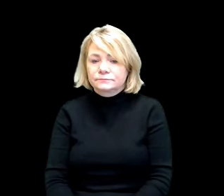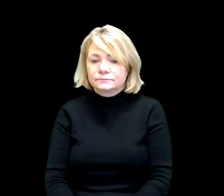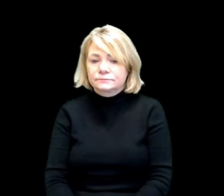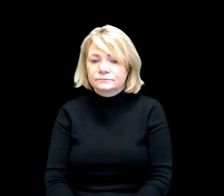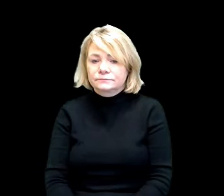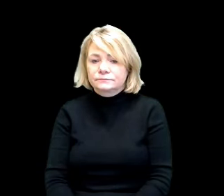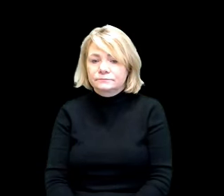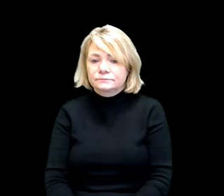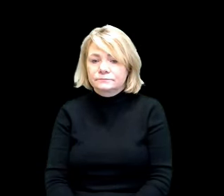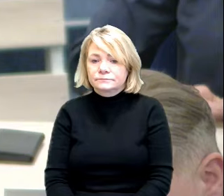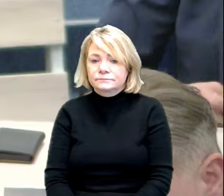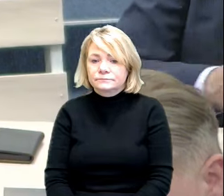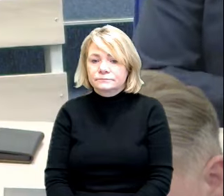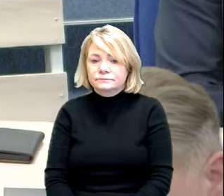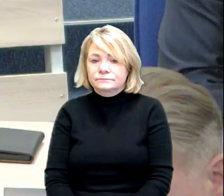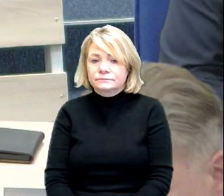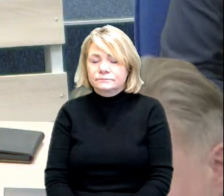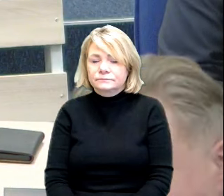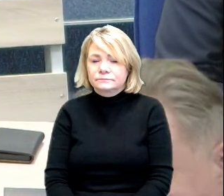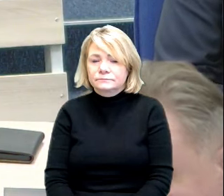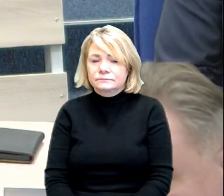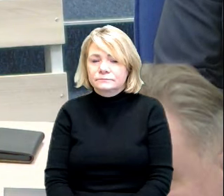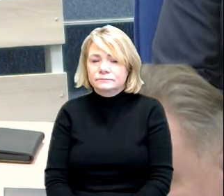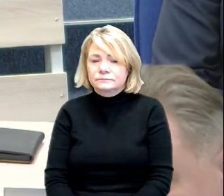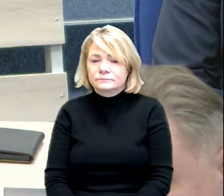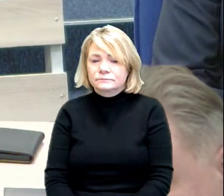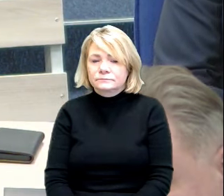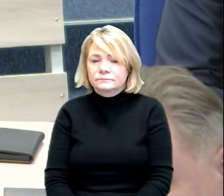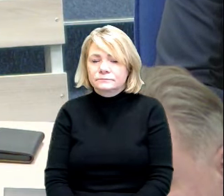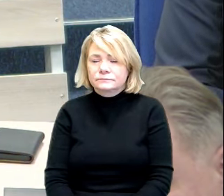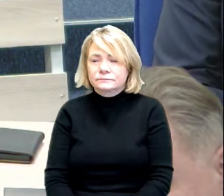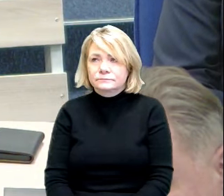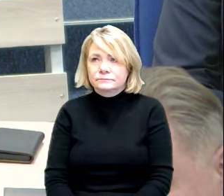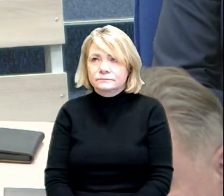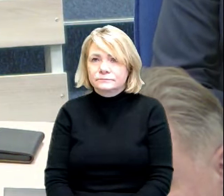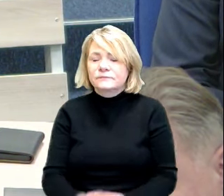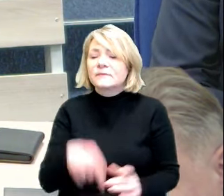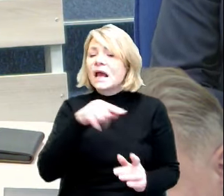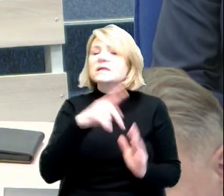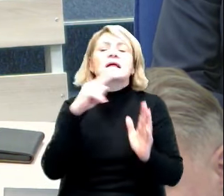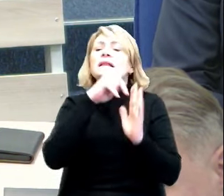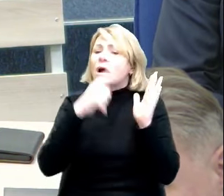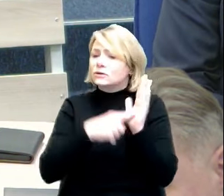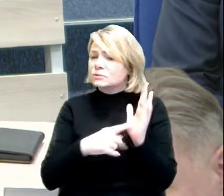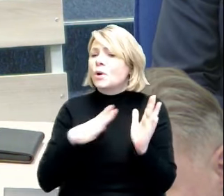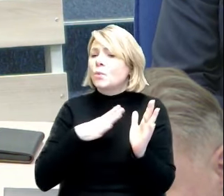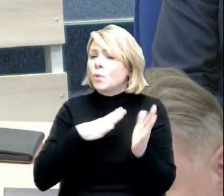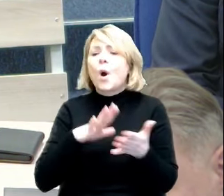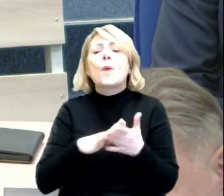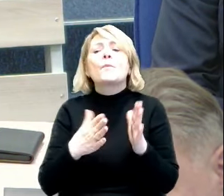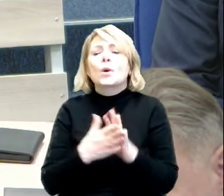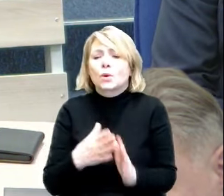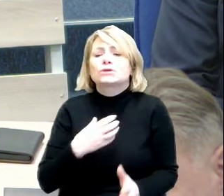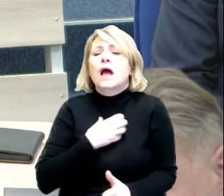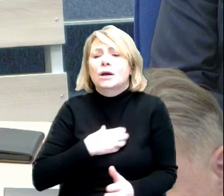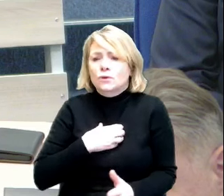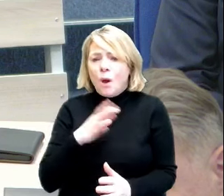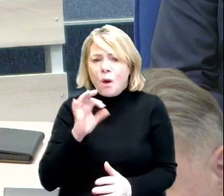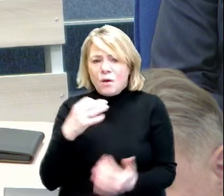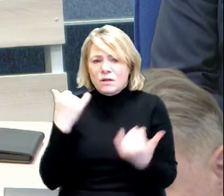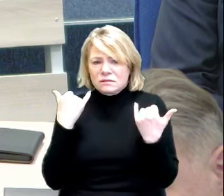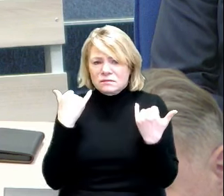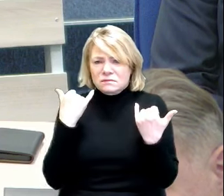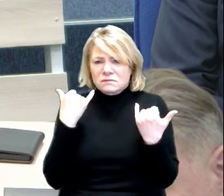ačiū taip šitas klausimas aišku kada jis buvo paruoštas buvo aktualus dabar vakar jau